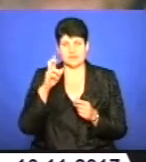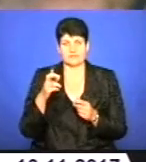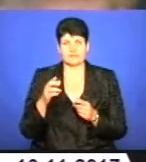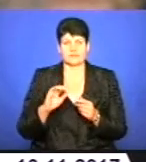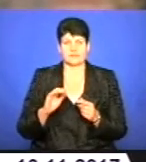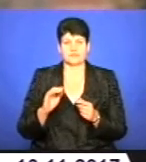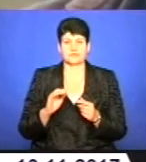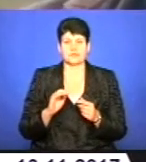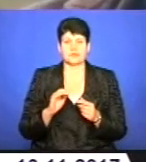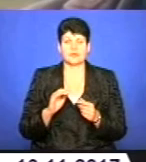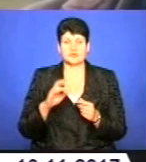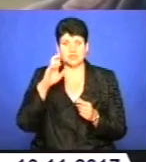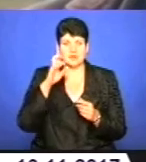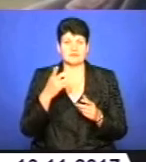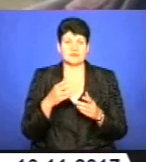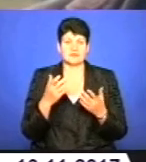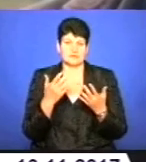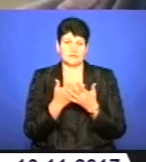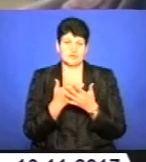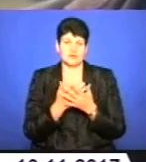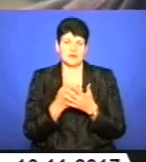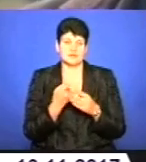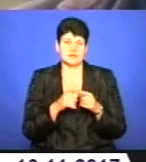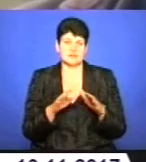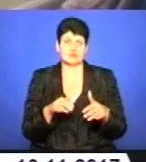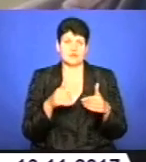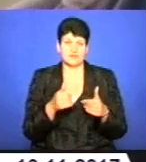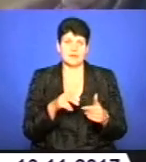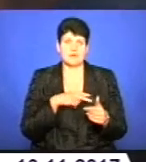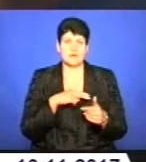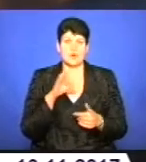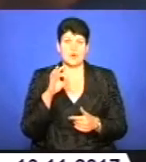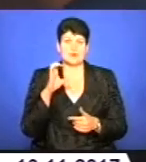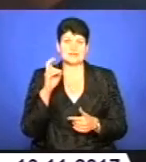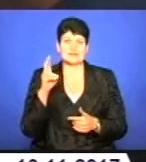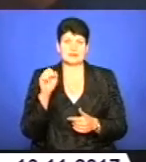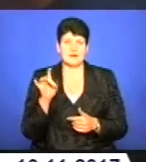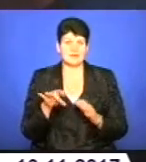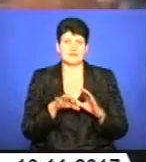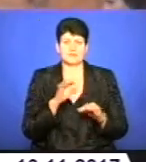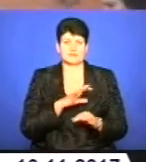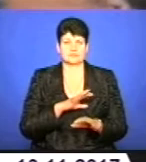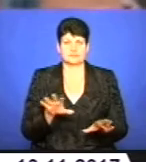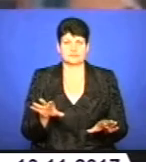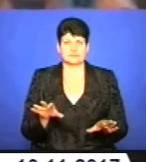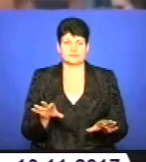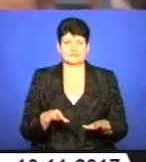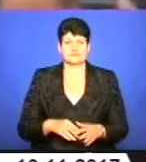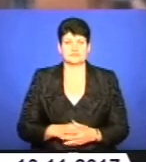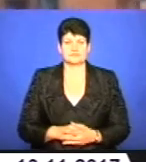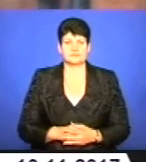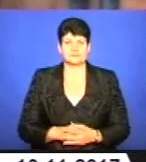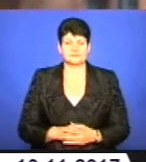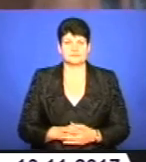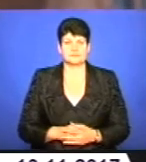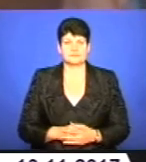питань кіно. Стрічка «Стрімголов» – одна із запропонованих цьогоріч на премію «Оскар». Однак відбору вона не пройшла. Соломія Струс, Оксана